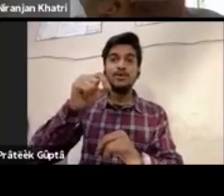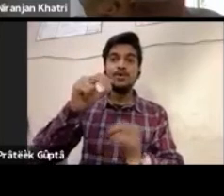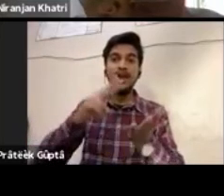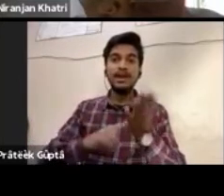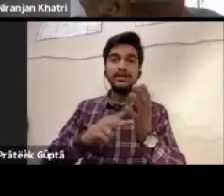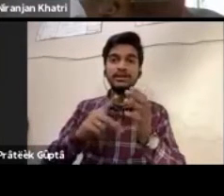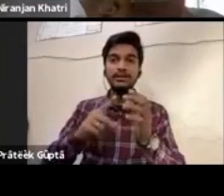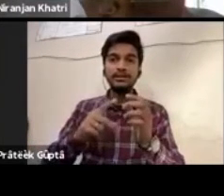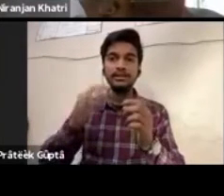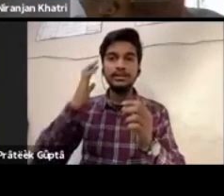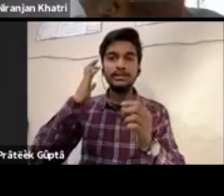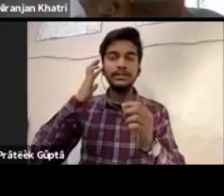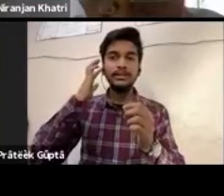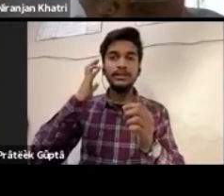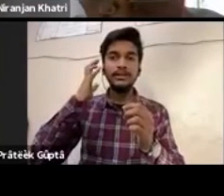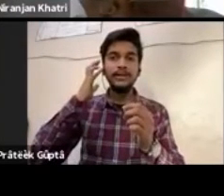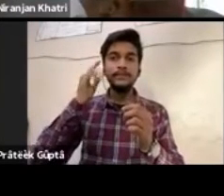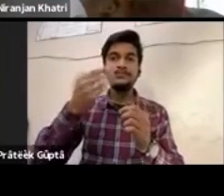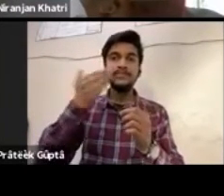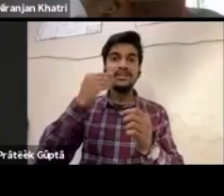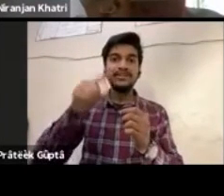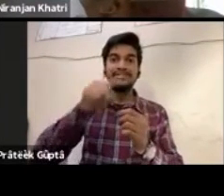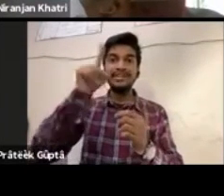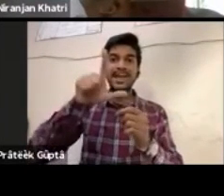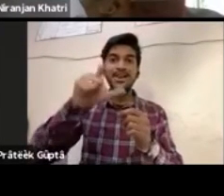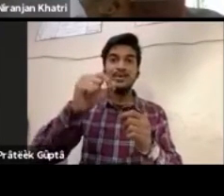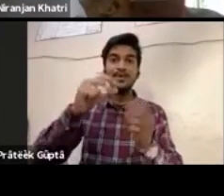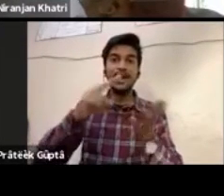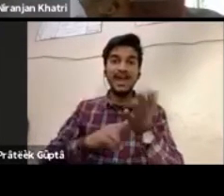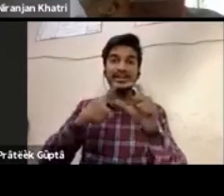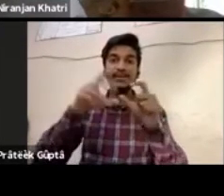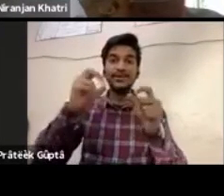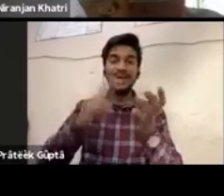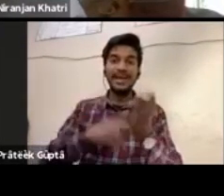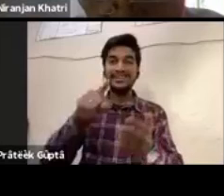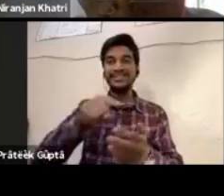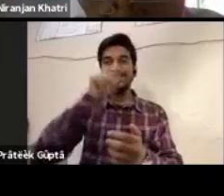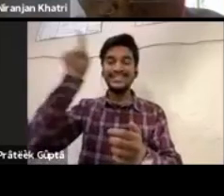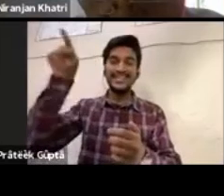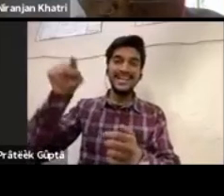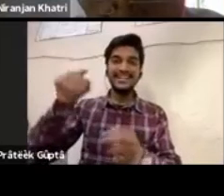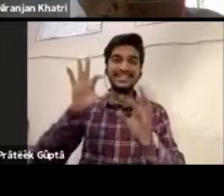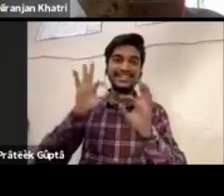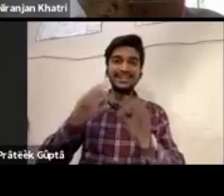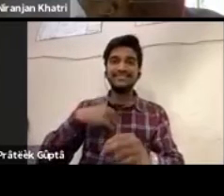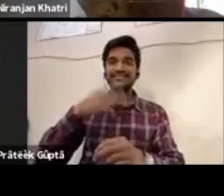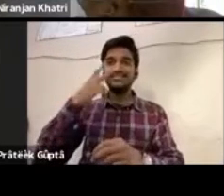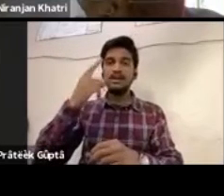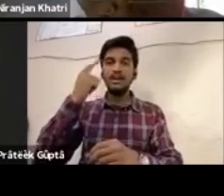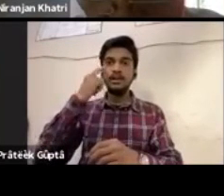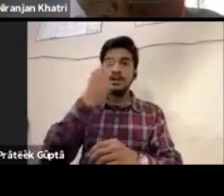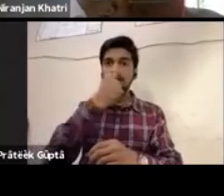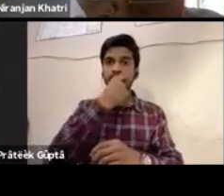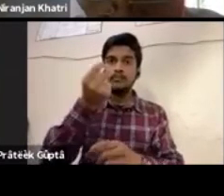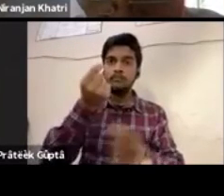वांटेड टू गो फ्रॉम पॉइंट ए टू पॉइंट बी एंड सडनली माय विजन स्टार्टेड ट्रबलिंग मी. मैं वहां पे एक साहब खड़े